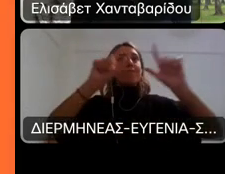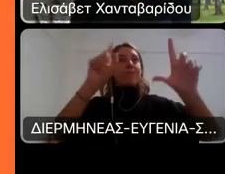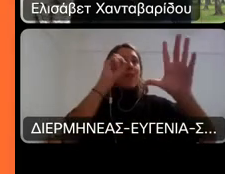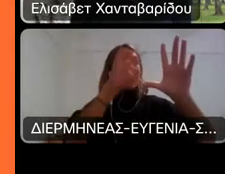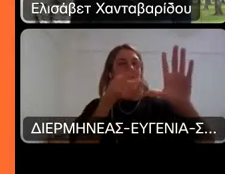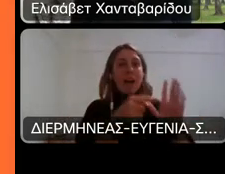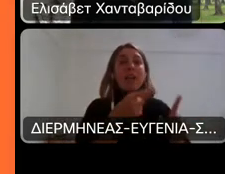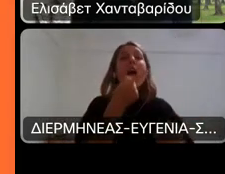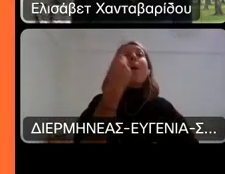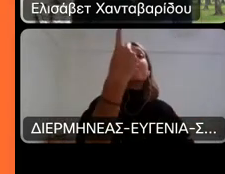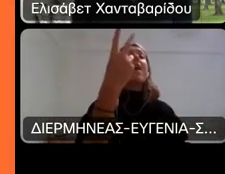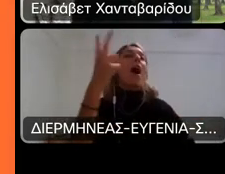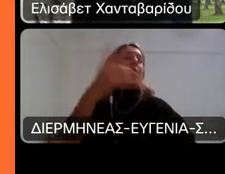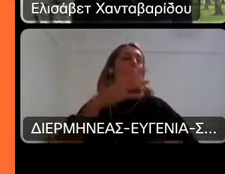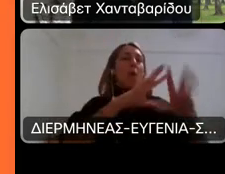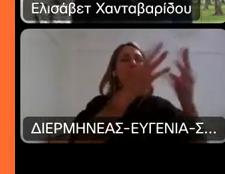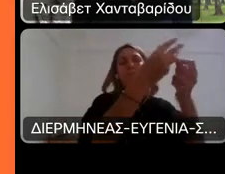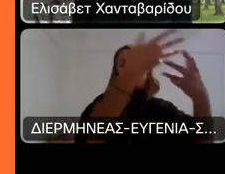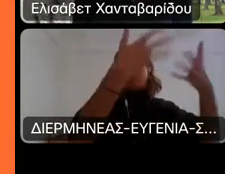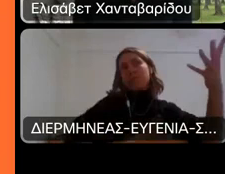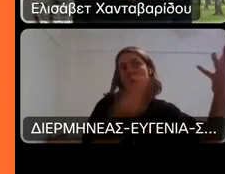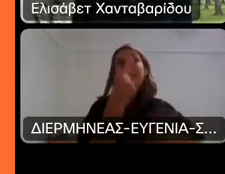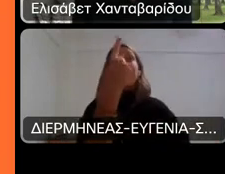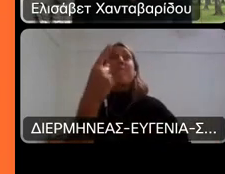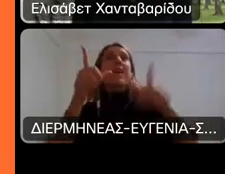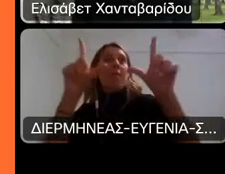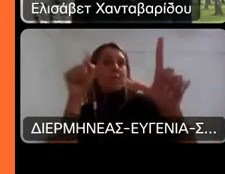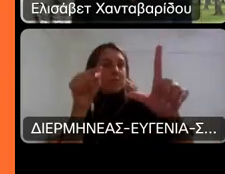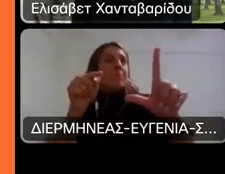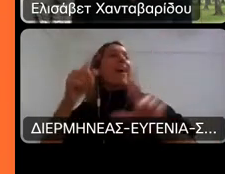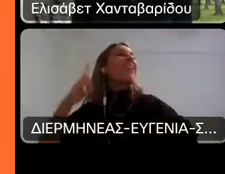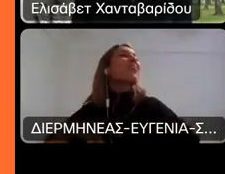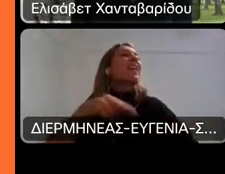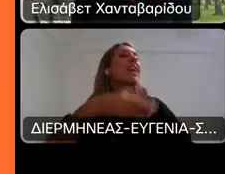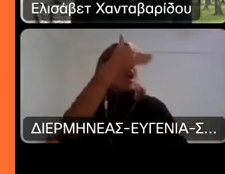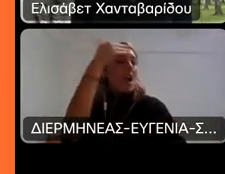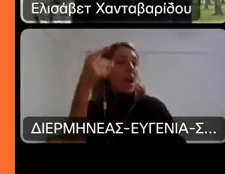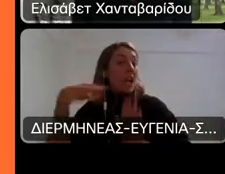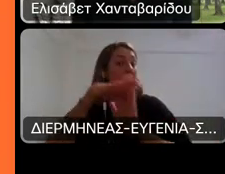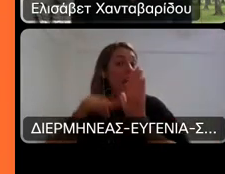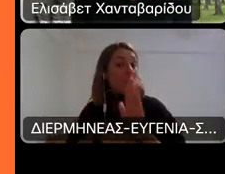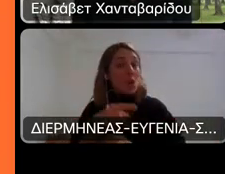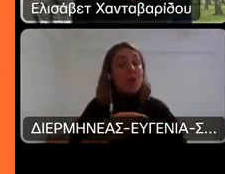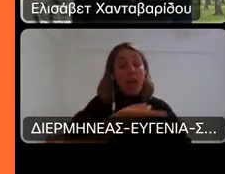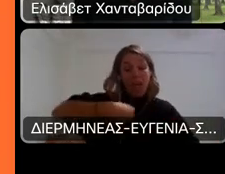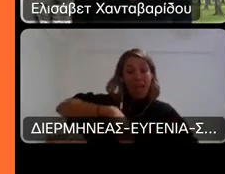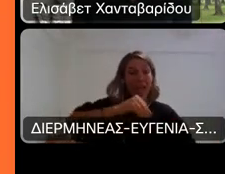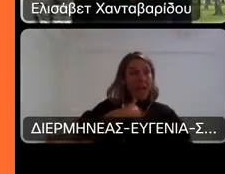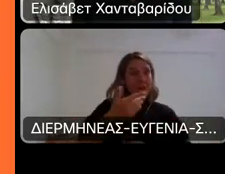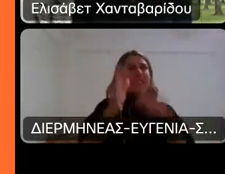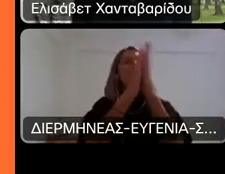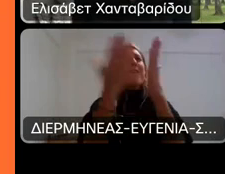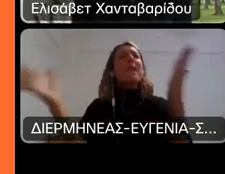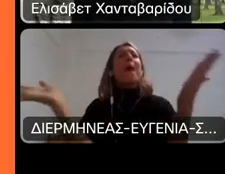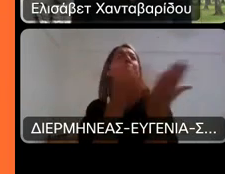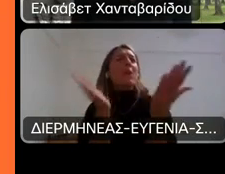μία από αυτές τις ηθικές αρχές, ότι εμείς ως βιβλιοθηκονόμοι καταλογογράφοι Δεσμευόμαστε να περιγράφουμε πόρους, εδώ βάλτε βιβλία, περιοδικά,